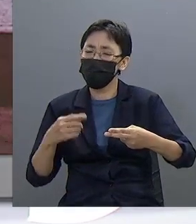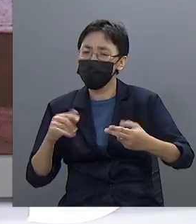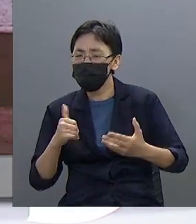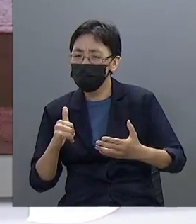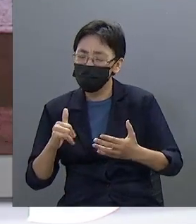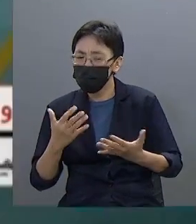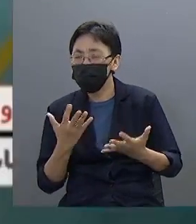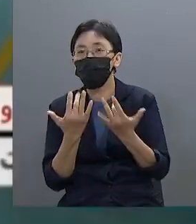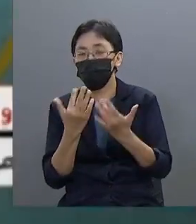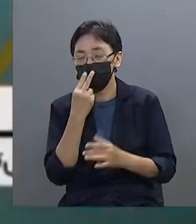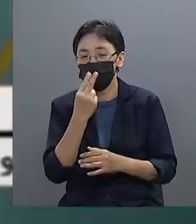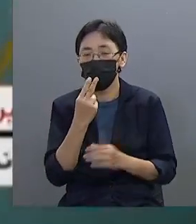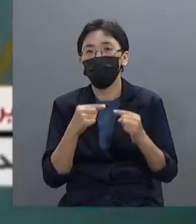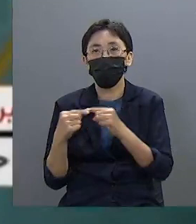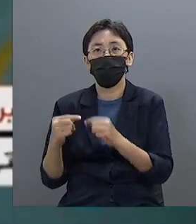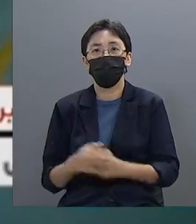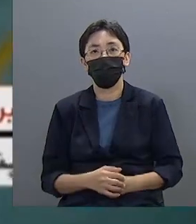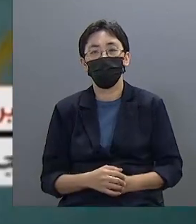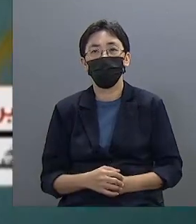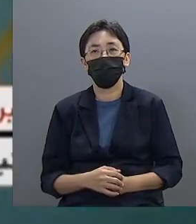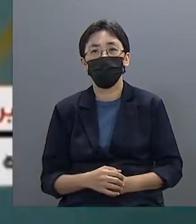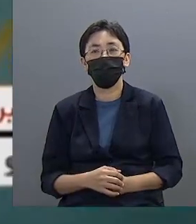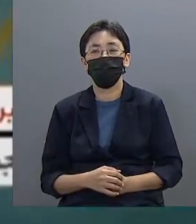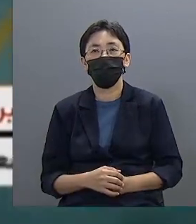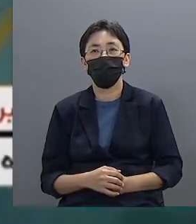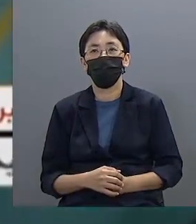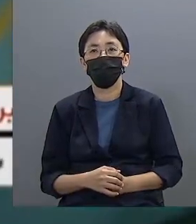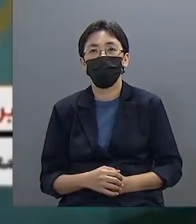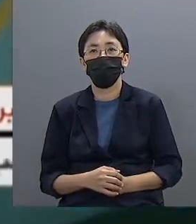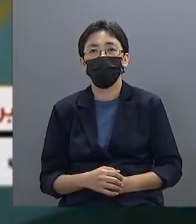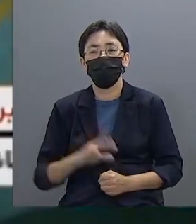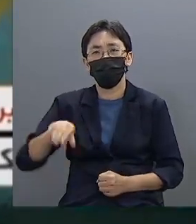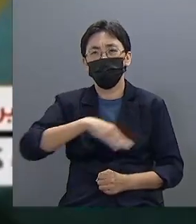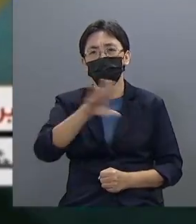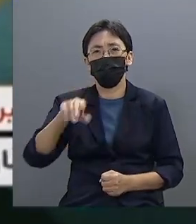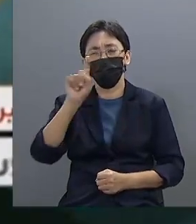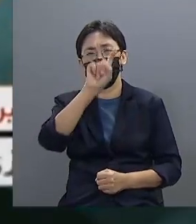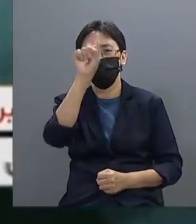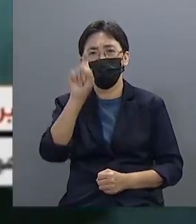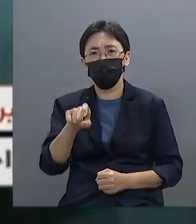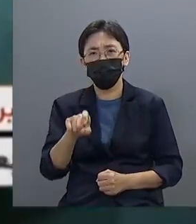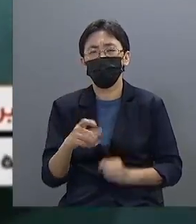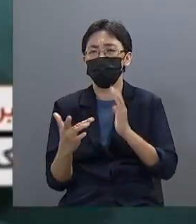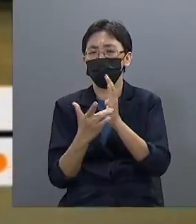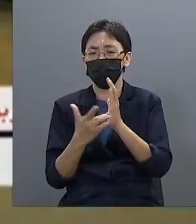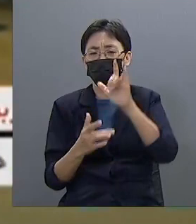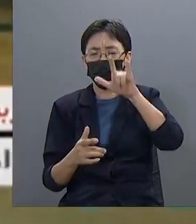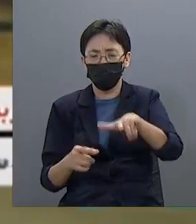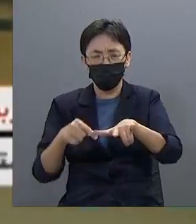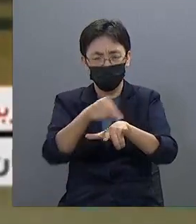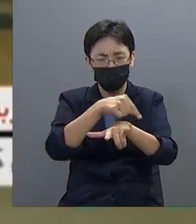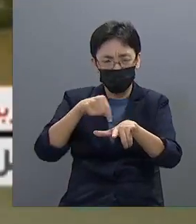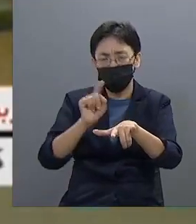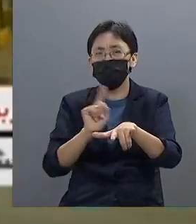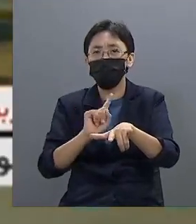ให้ดีค่ะพูดถึงตรงนี้นะคะหลายคนอาจจะสงสัยว่าเทคโนโลยีโดรนของอิหร่านล้ำหน้าแค่ไหนแล้วท